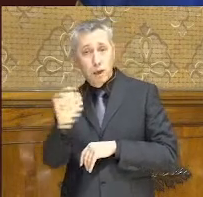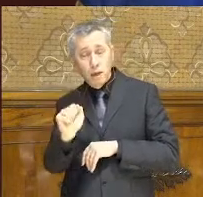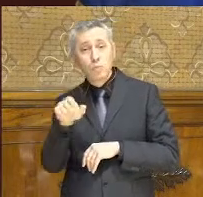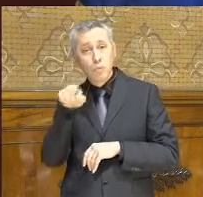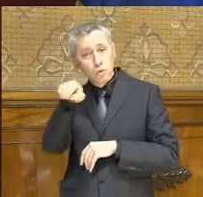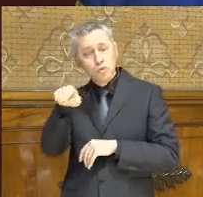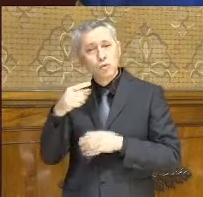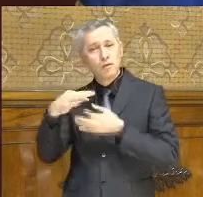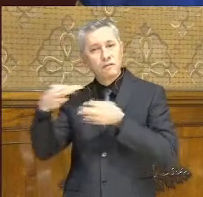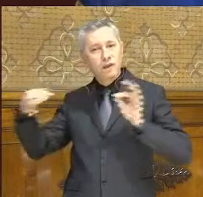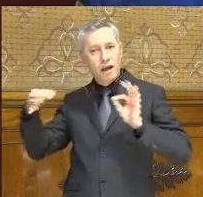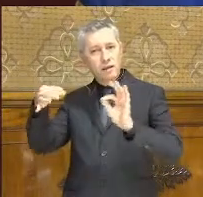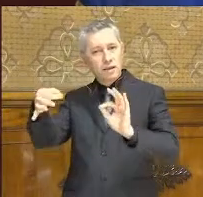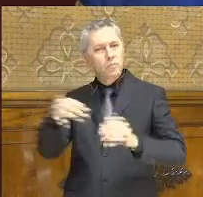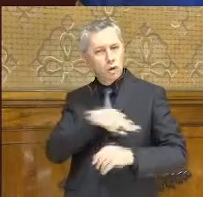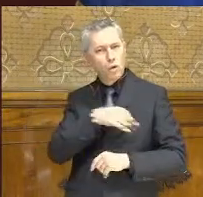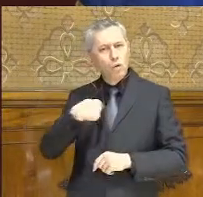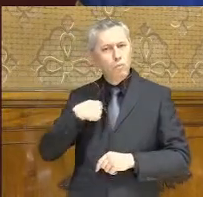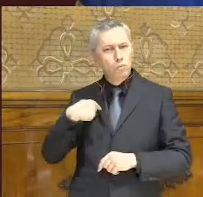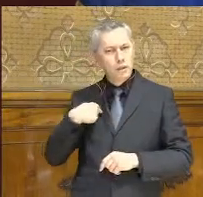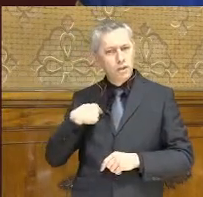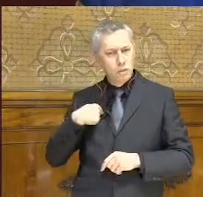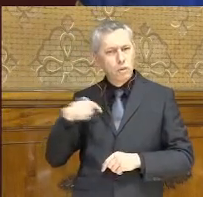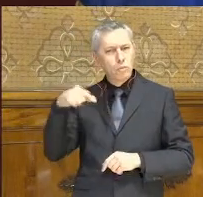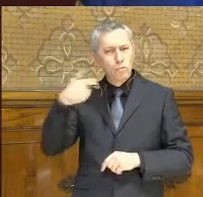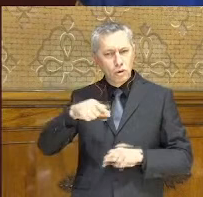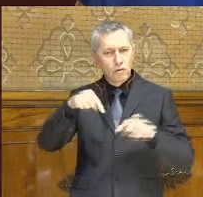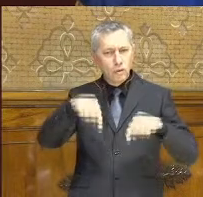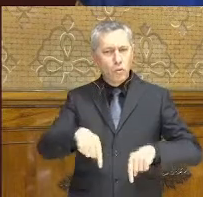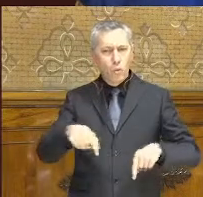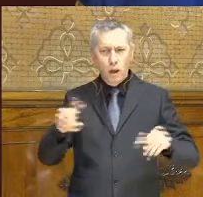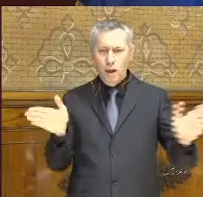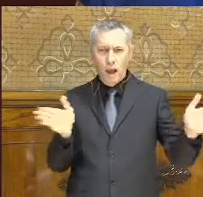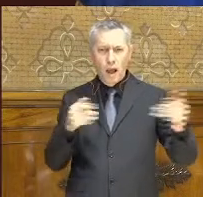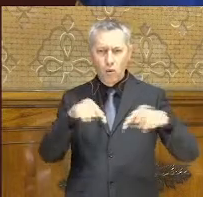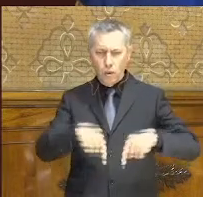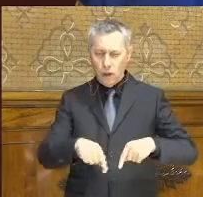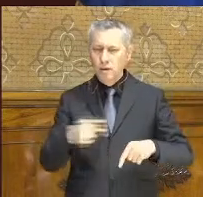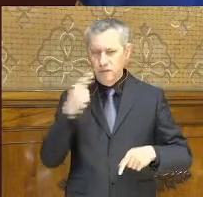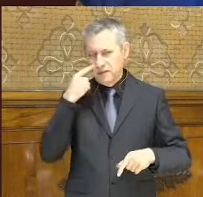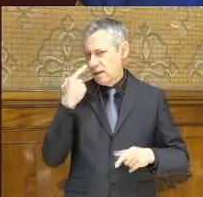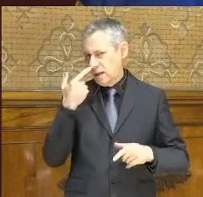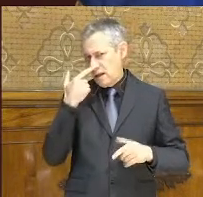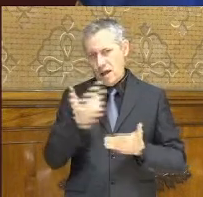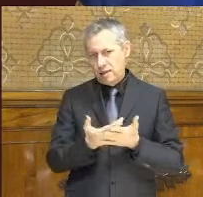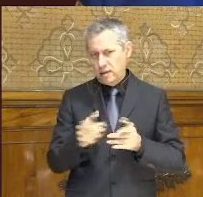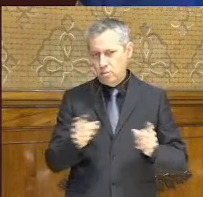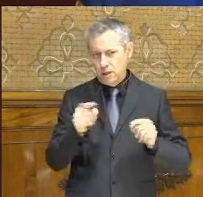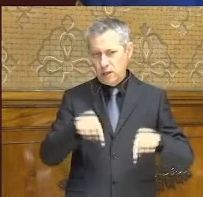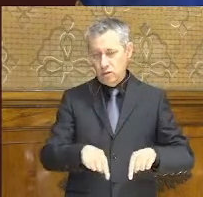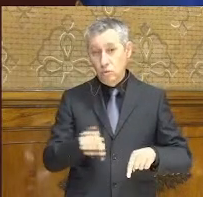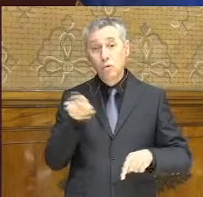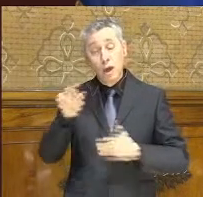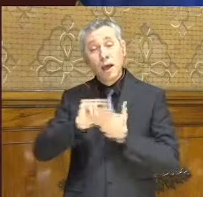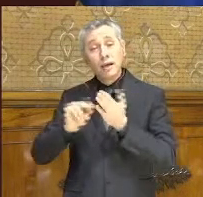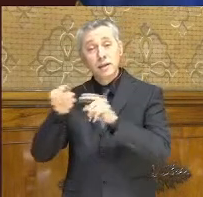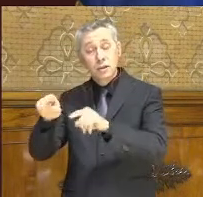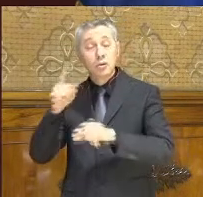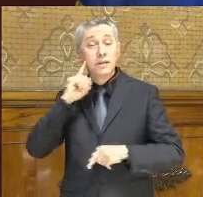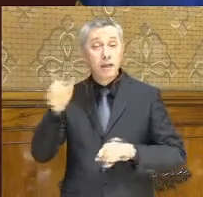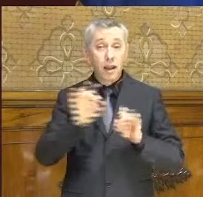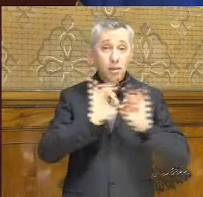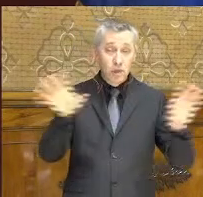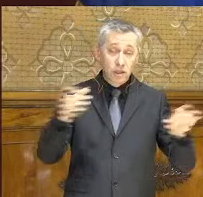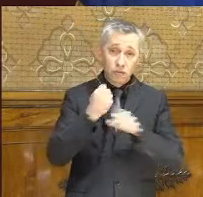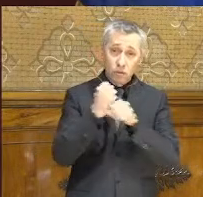proprio perché oggi in quest'aula magna è drammaticamente attuale. Il professor Bhabha ha scritto: se la libertà è fondamentale per la vita